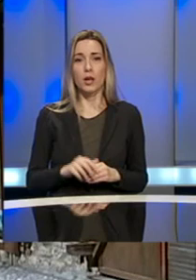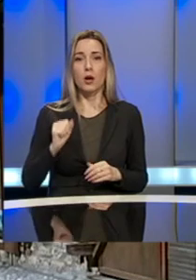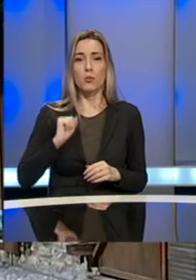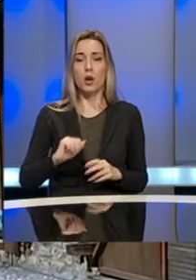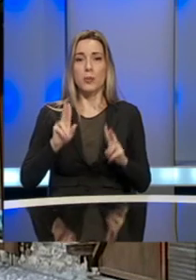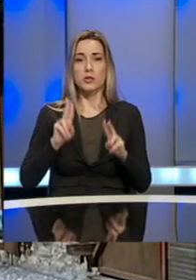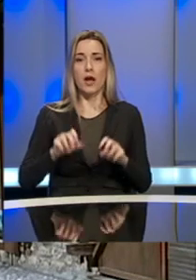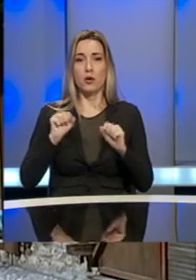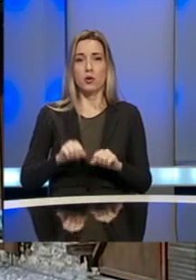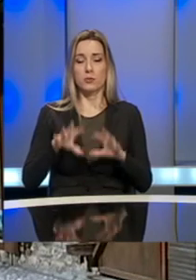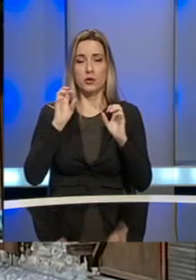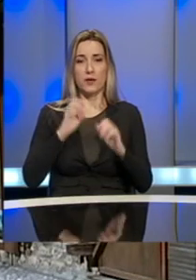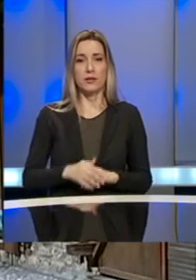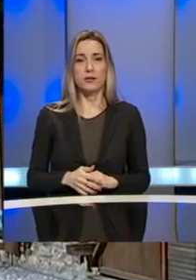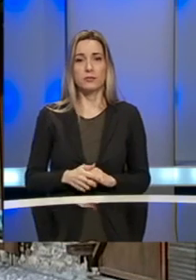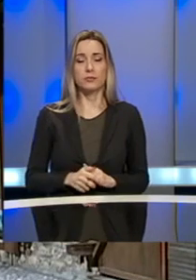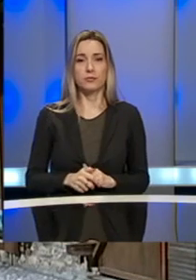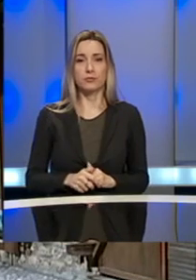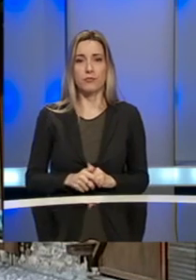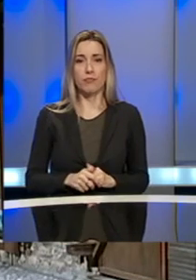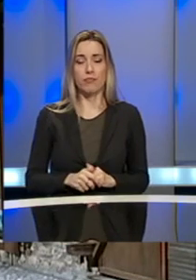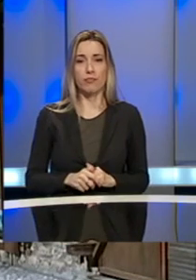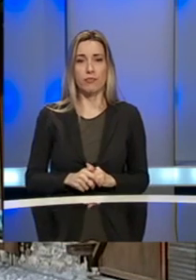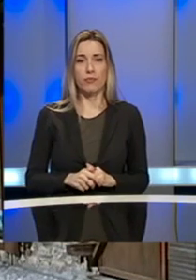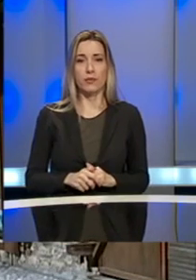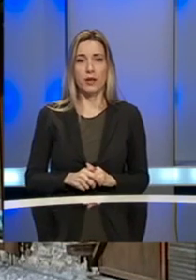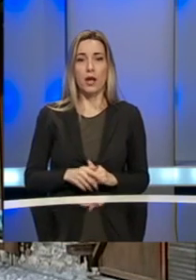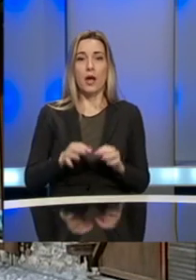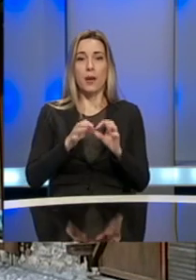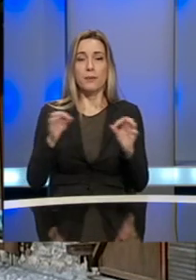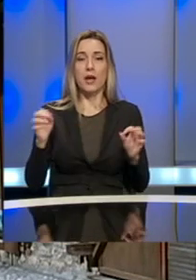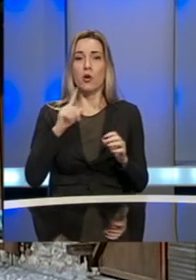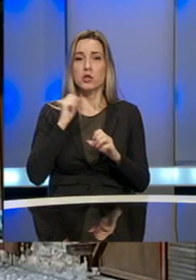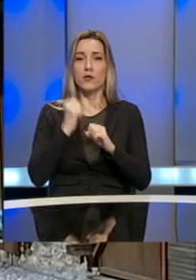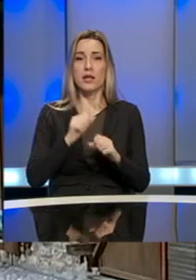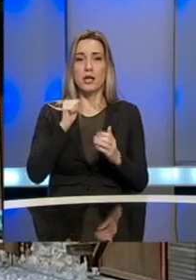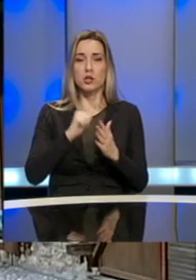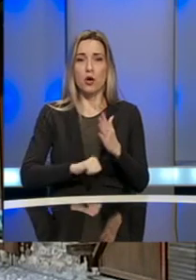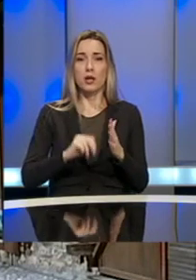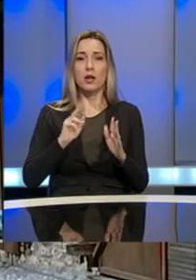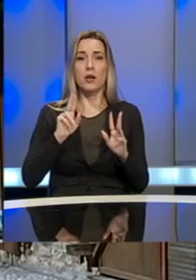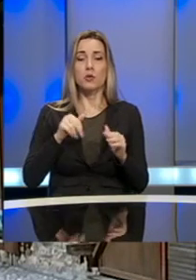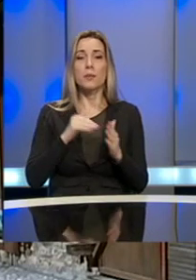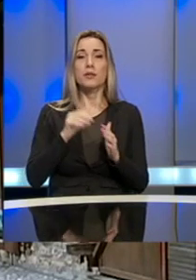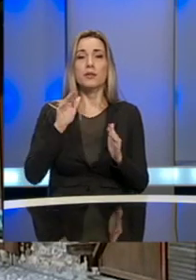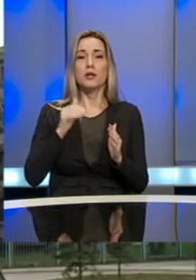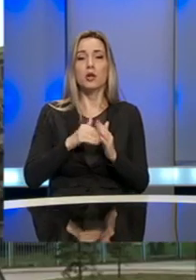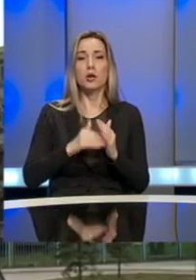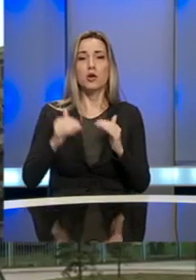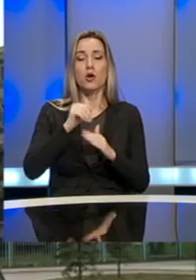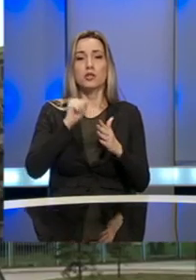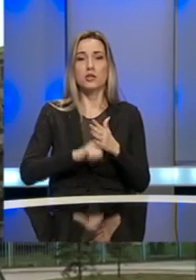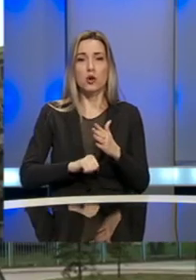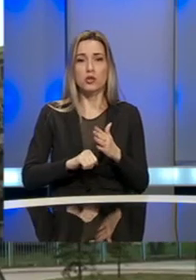moramo stvarno ozbiljno shvatiti. Čini se da su mjere koje su uvedene stroge. Mogu li biti rigoroznije? I molim vas da se referišete